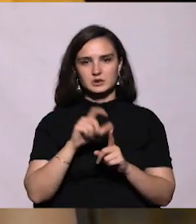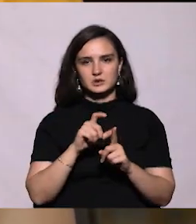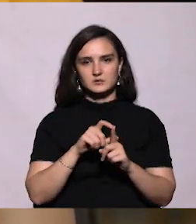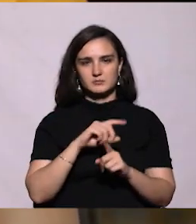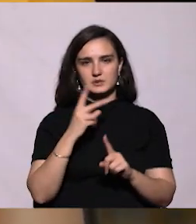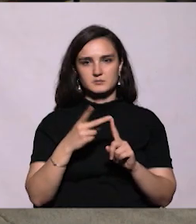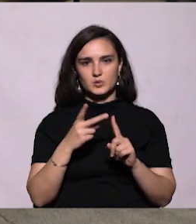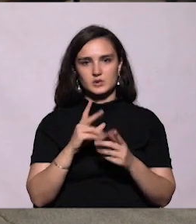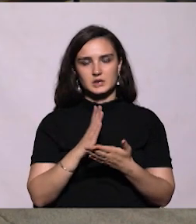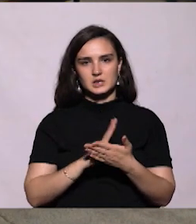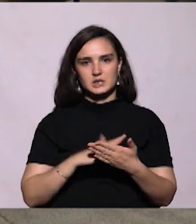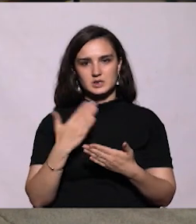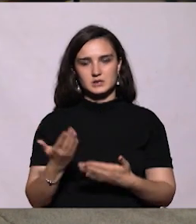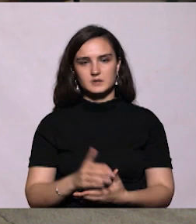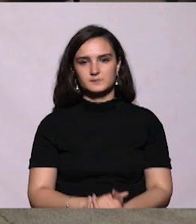ნაწილს.